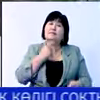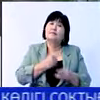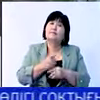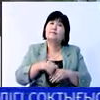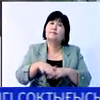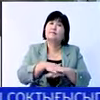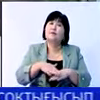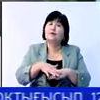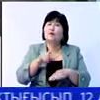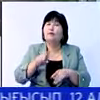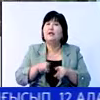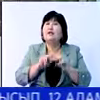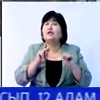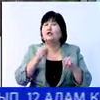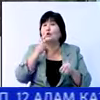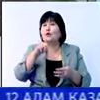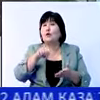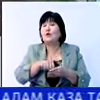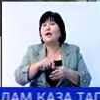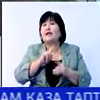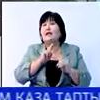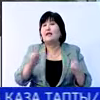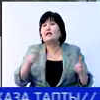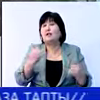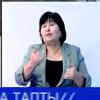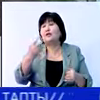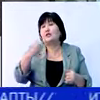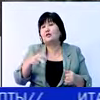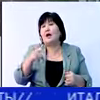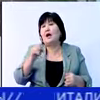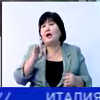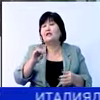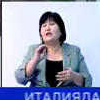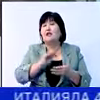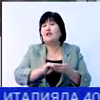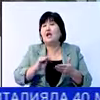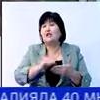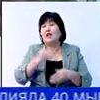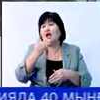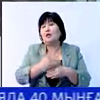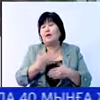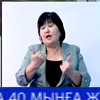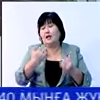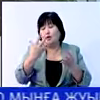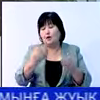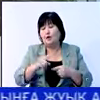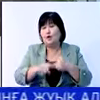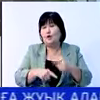көрермендер белгілі бір шындықты көре білді. Ерекшелігіне келетін болсақ, 20-шы ғасырға жазылған пьеса әлі күнге дейін